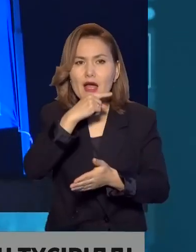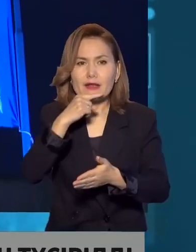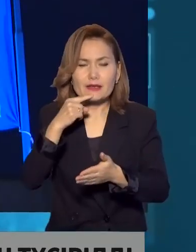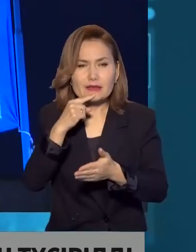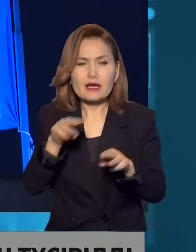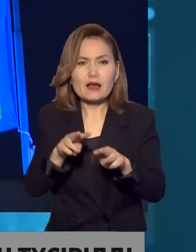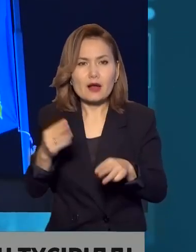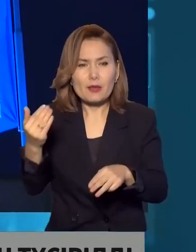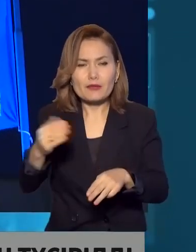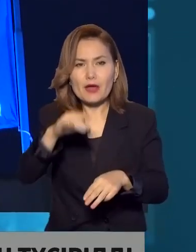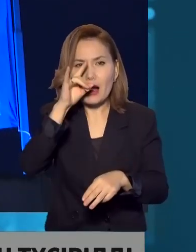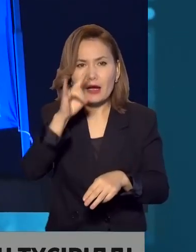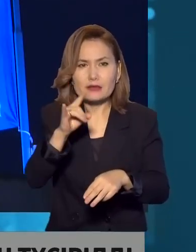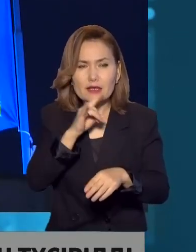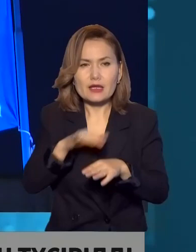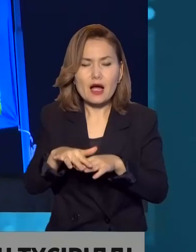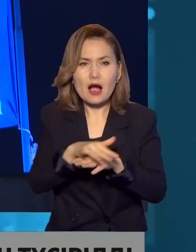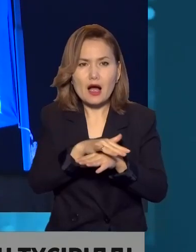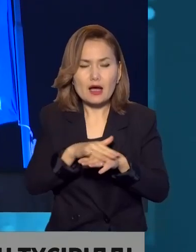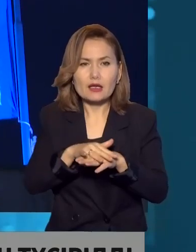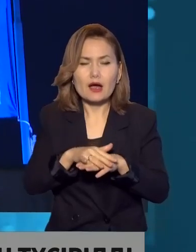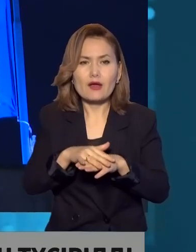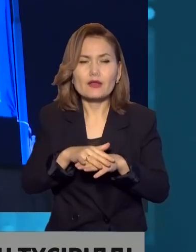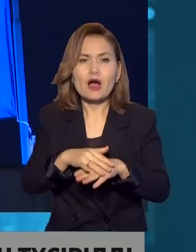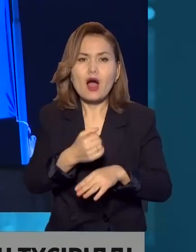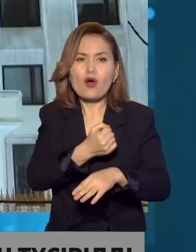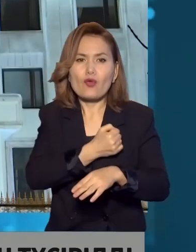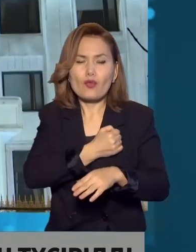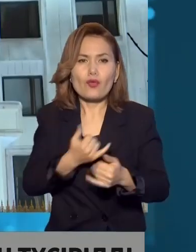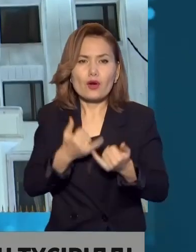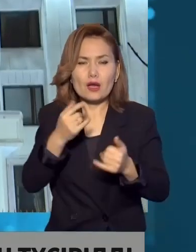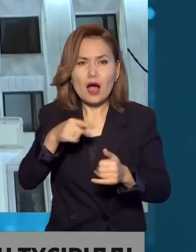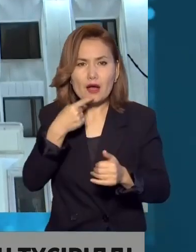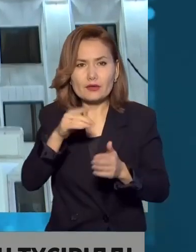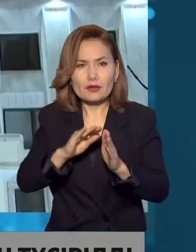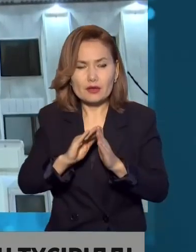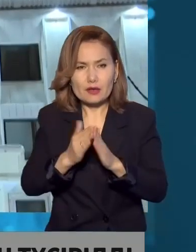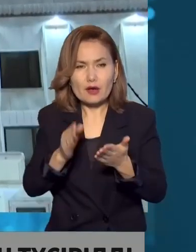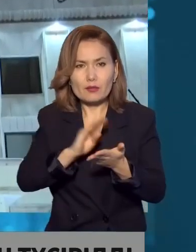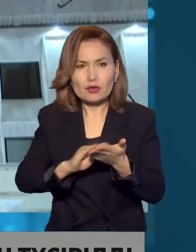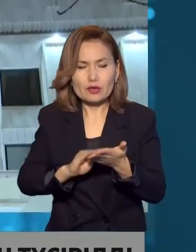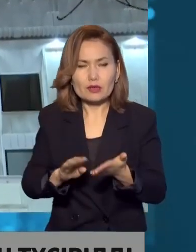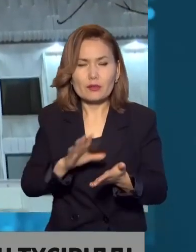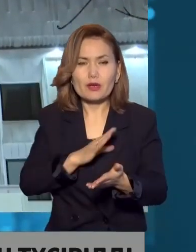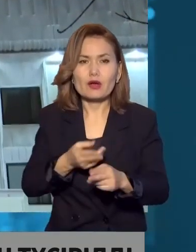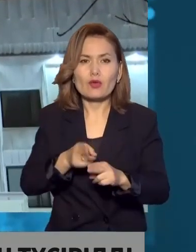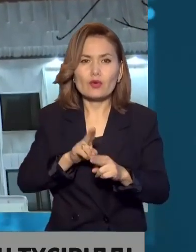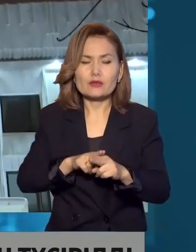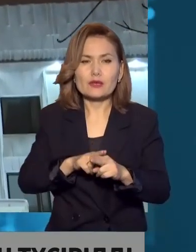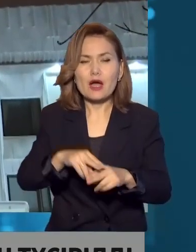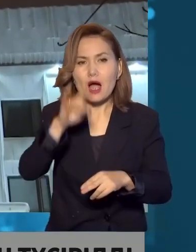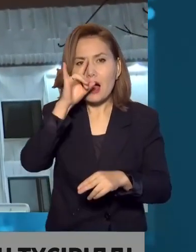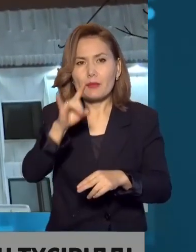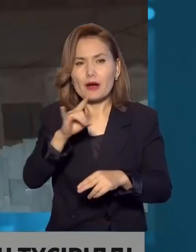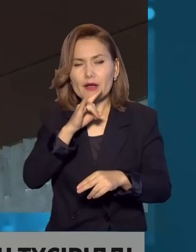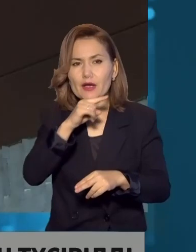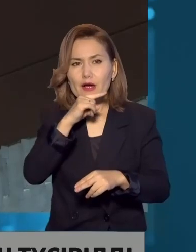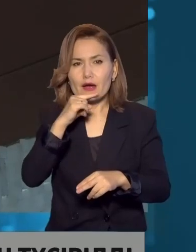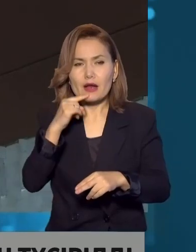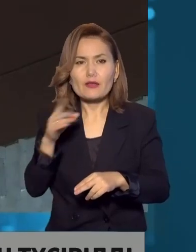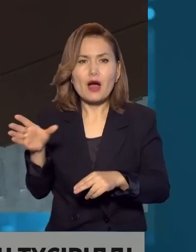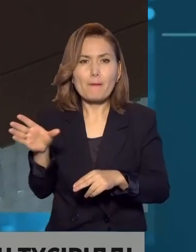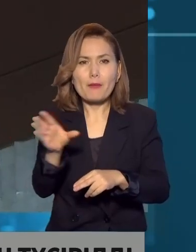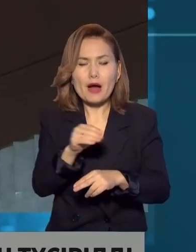саясаткерлер қазақстандықтарға көңіл айтып, жарақат алғандарға сауығып кетуін тіледі. Айта кетейік, Қазақстанның Ресейдегі